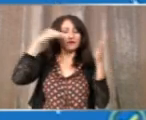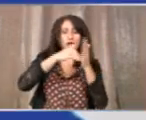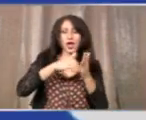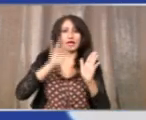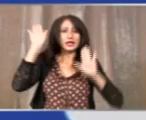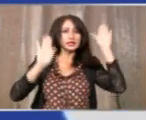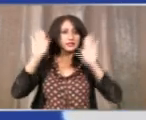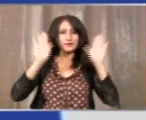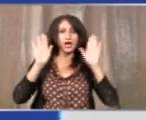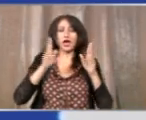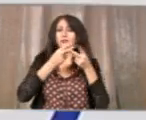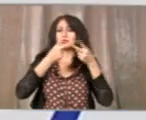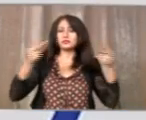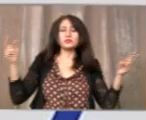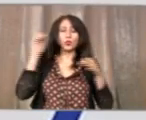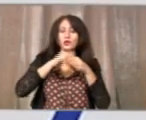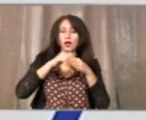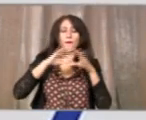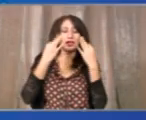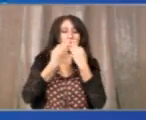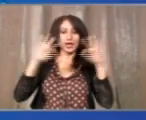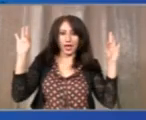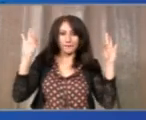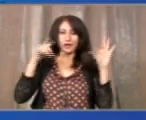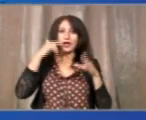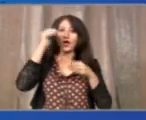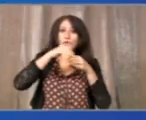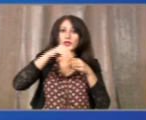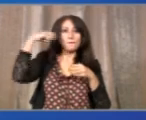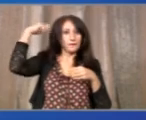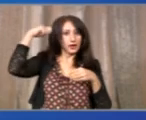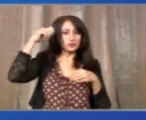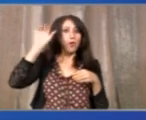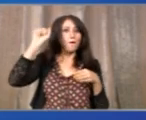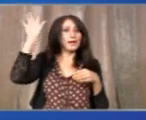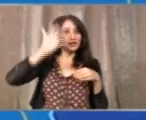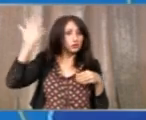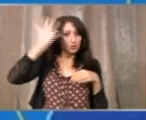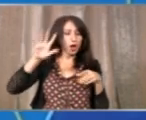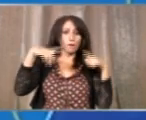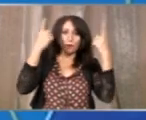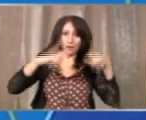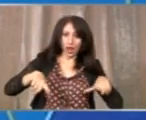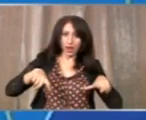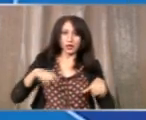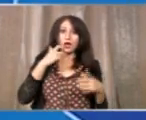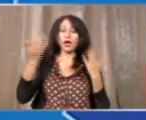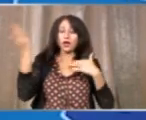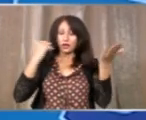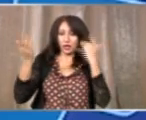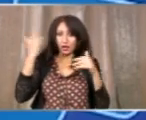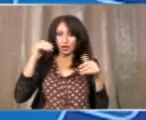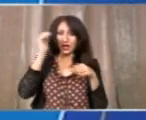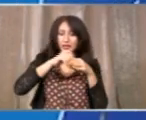الاستفتاءات وكل انواع الانتخابات في مصر وتحديدا الانتخابات الرئاسيه والبرلمانيه والمحليه يعني من ساعه ما نقول ياما انتخابات